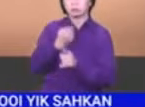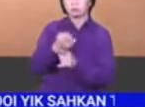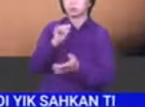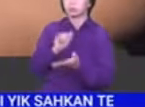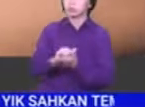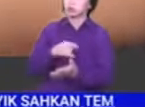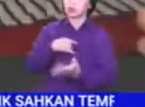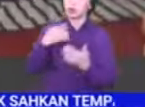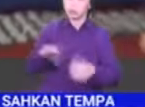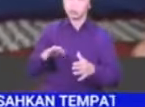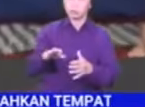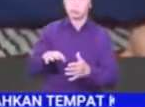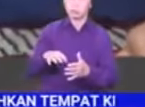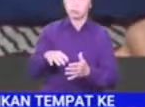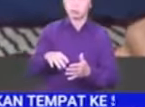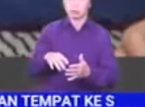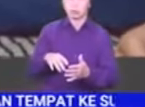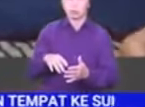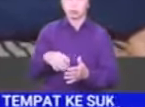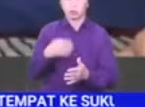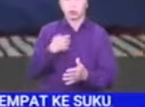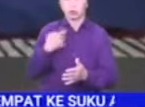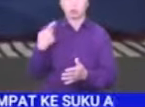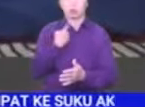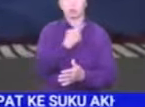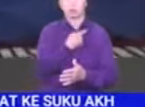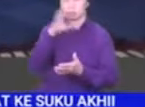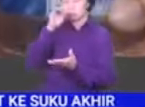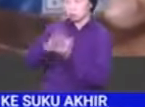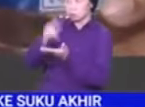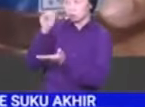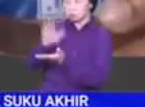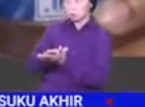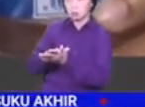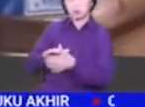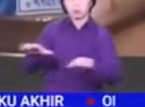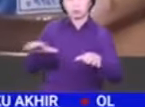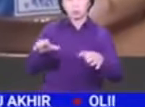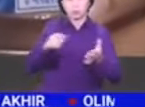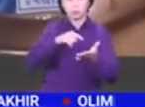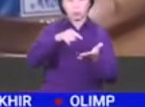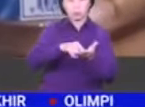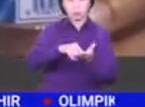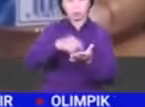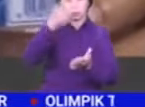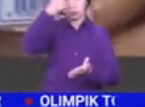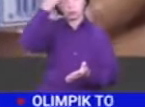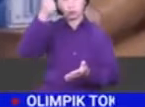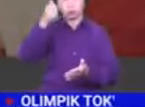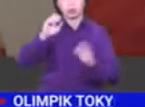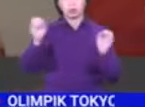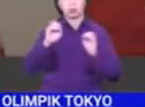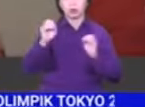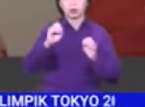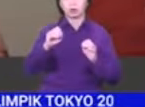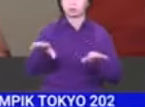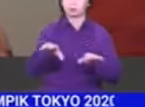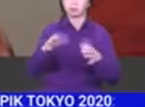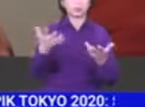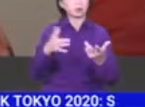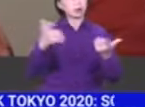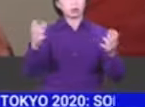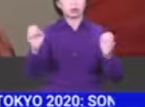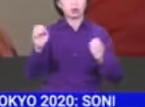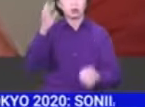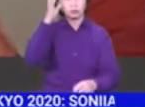Mas itu saya buat pada orang Mommy Jadi kami suami ISIS Agel abu-abu ninken sebab data dipikirnya enak gitu